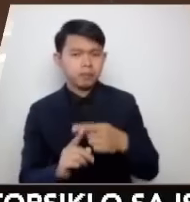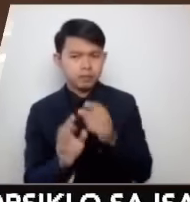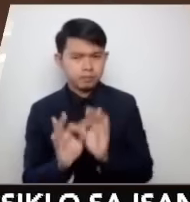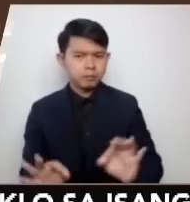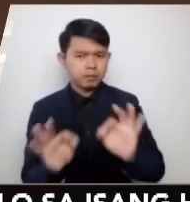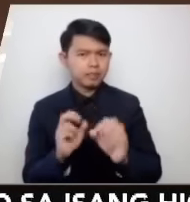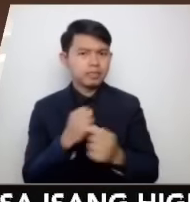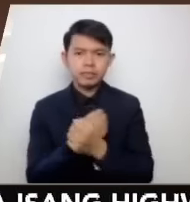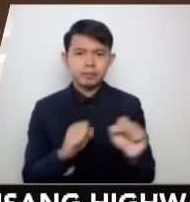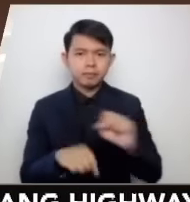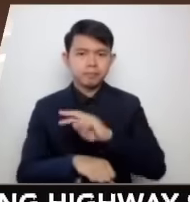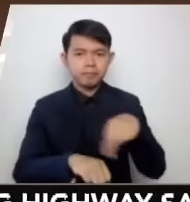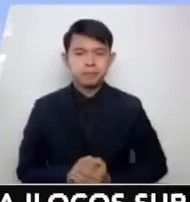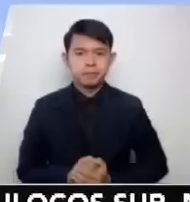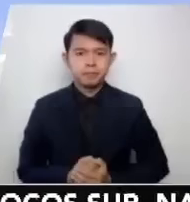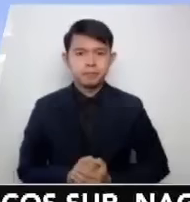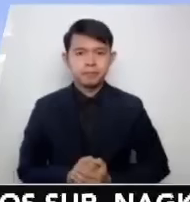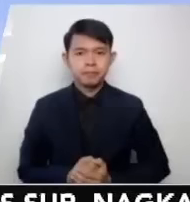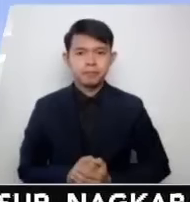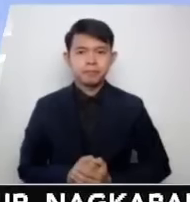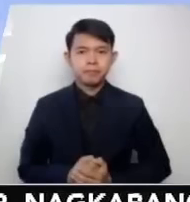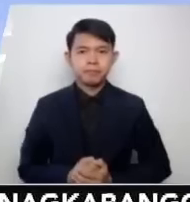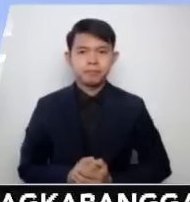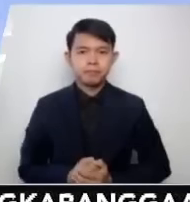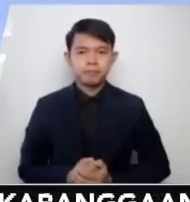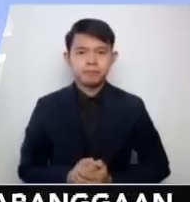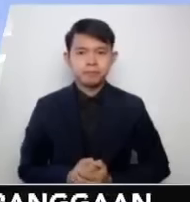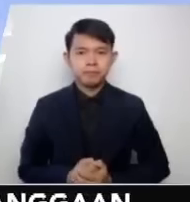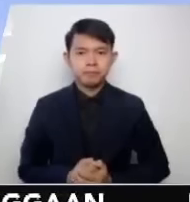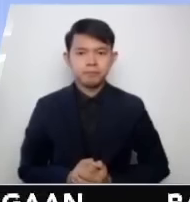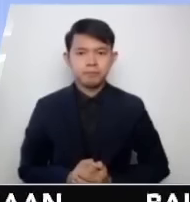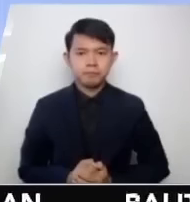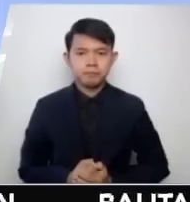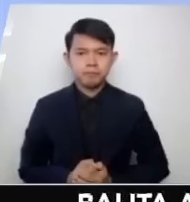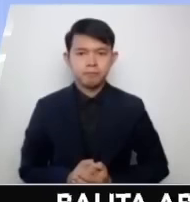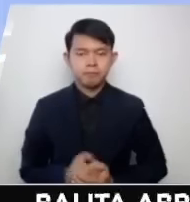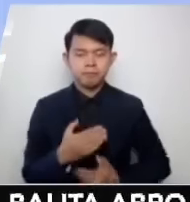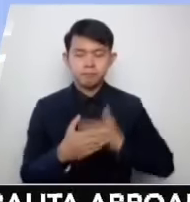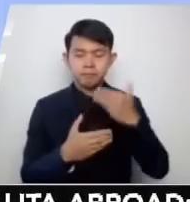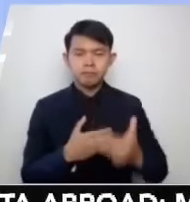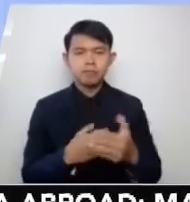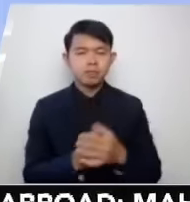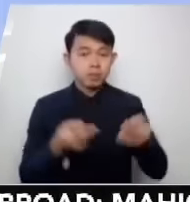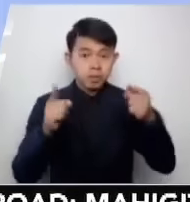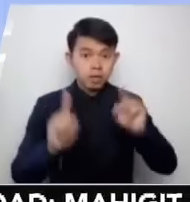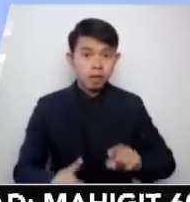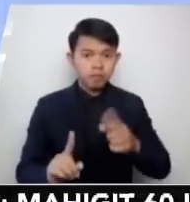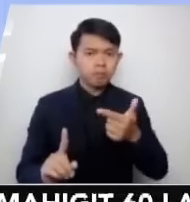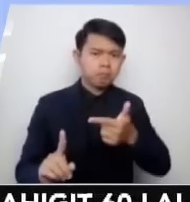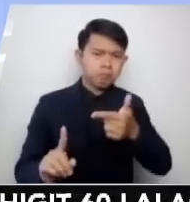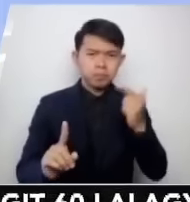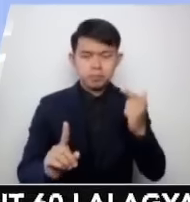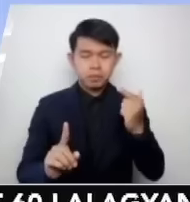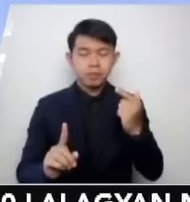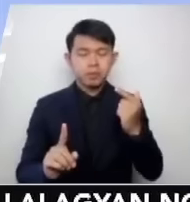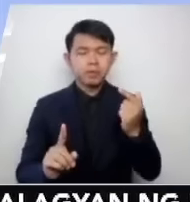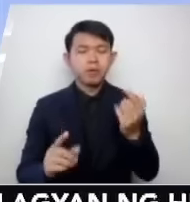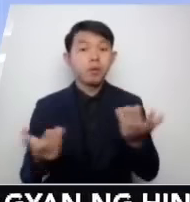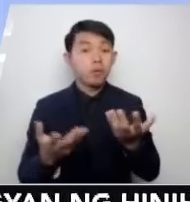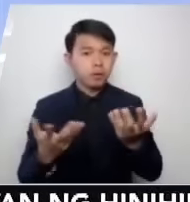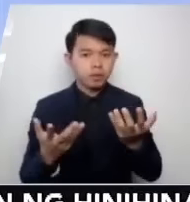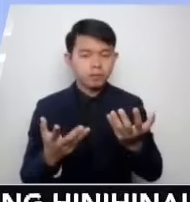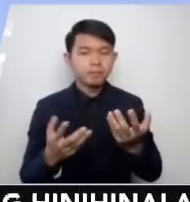GMA Integrated News. Nauwi sa pamamaril ang umano'y hindi pagkakaunawaan sa Quiapo, Maynila. Ang pamamaril